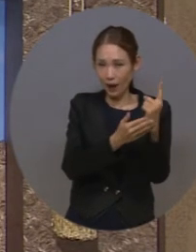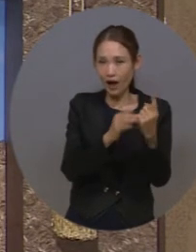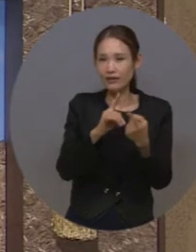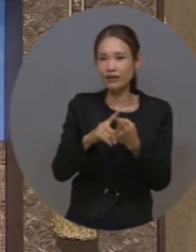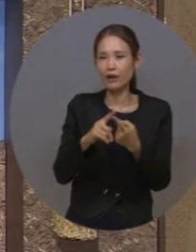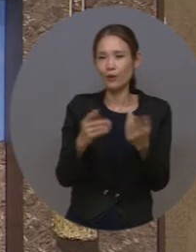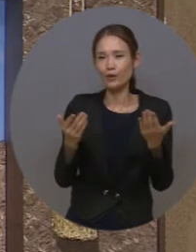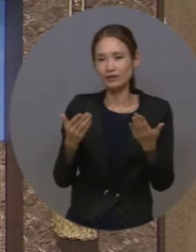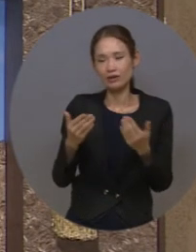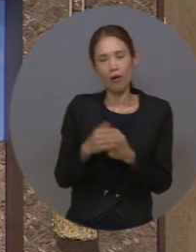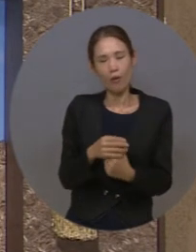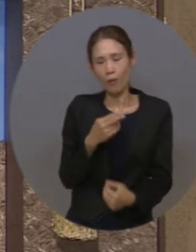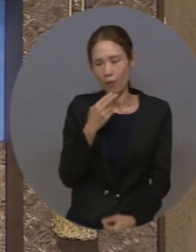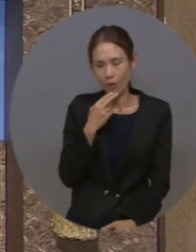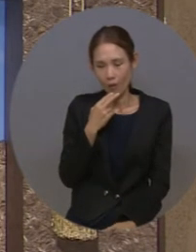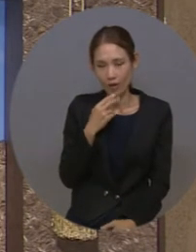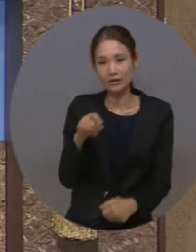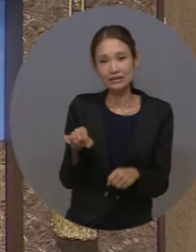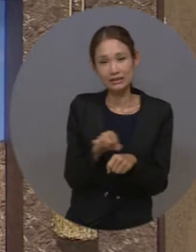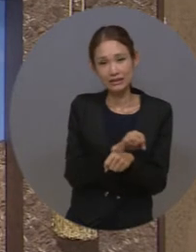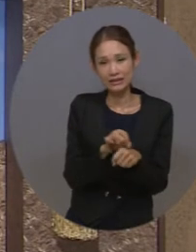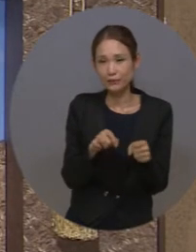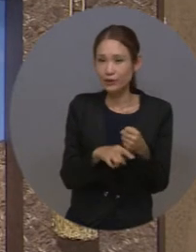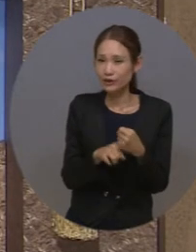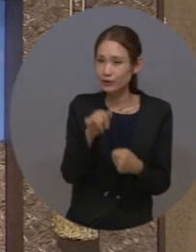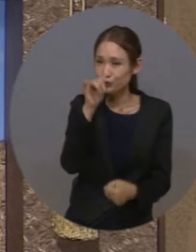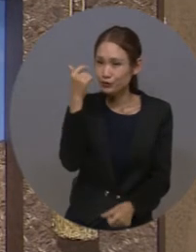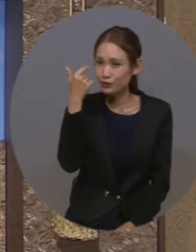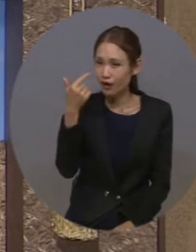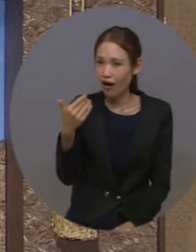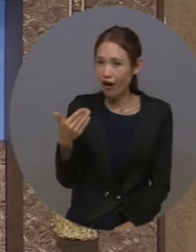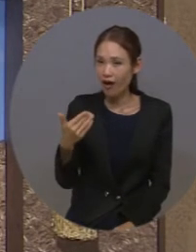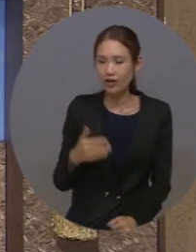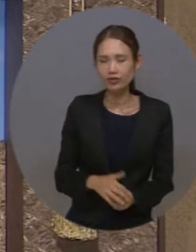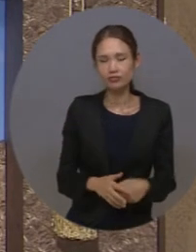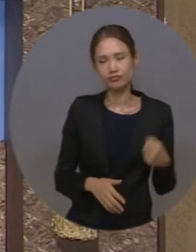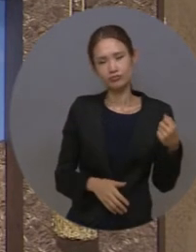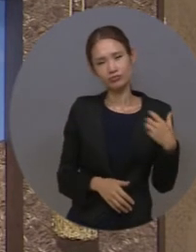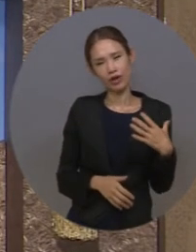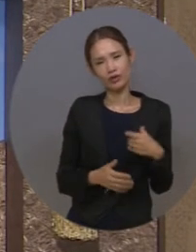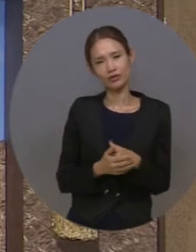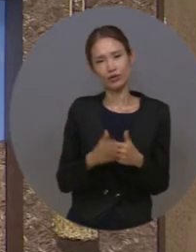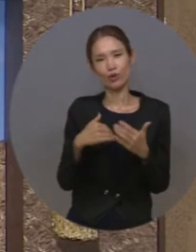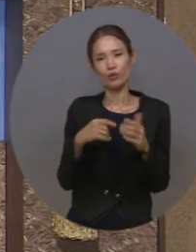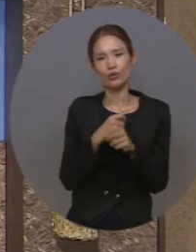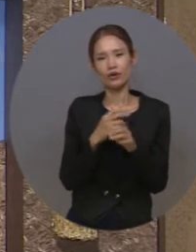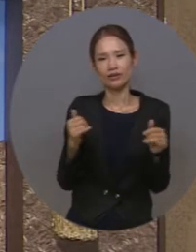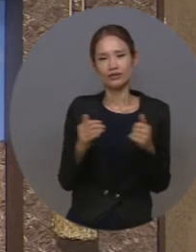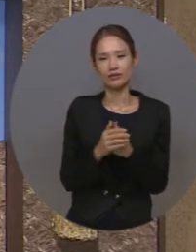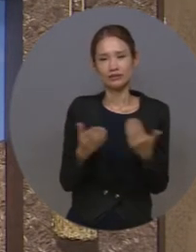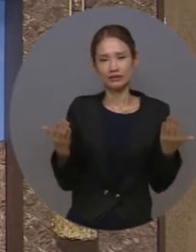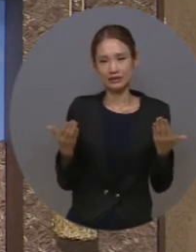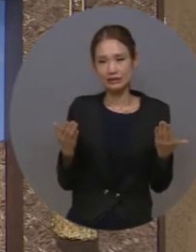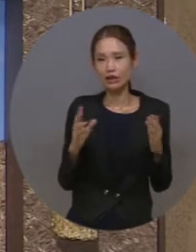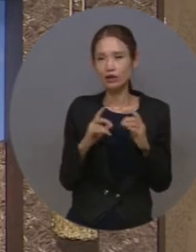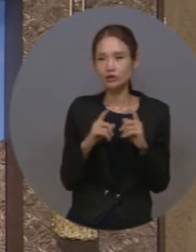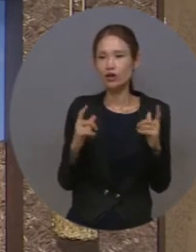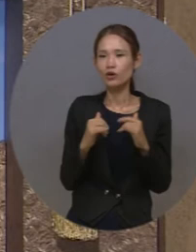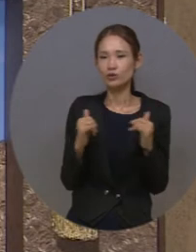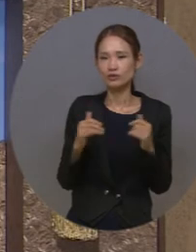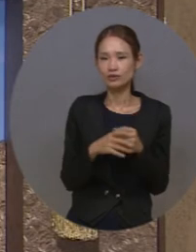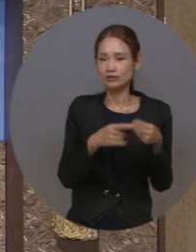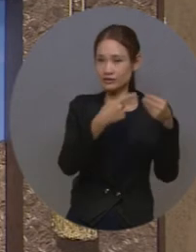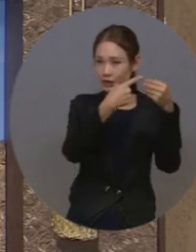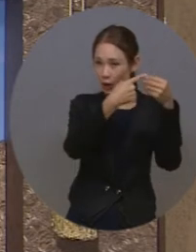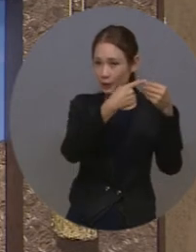별로 없는데 네. 무슨 특별한 이유가 있냐 물어보시더라고요. 그래서 공무원들이 근무할 때는 뭐 지역 주민들을 위해서 하지만 첫